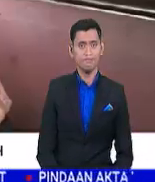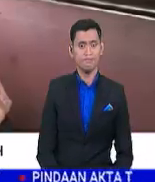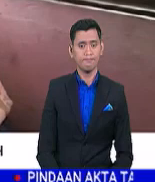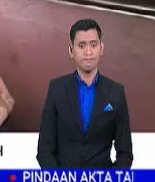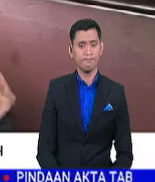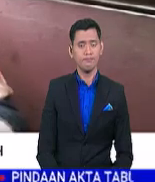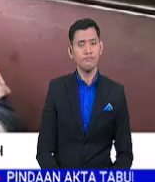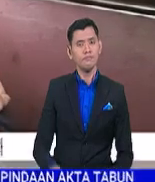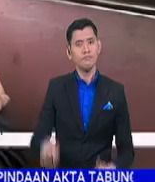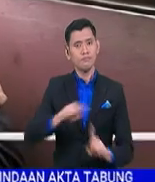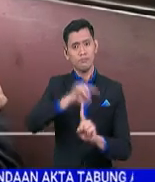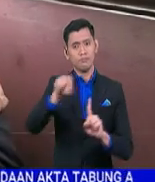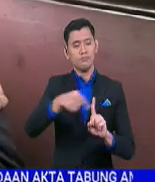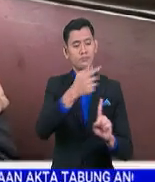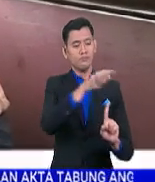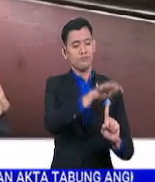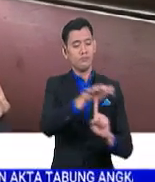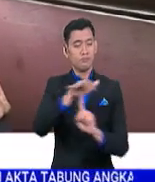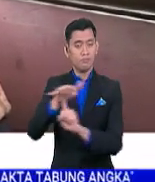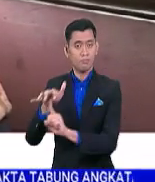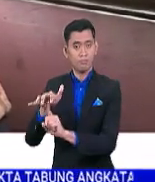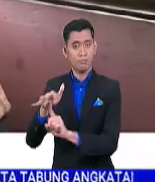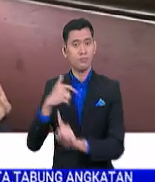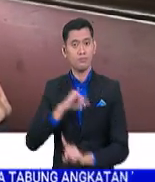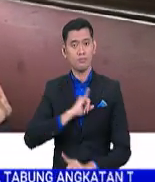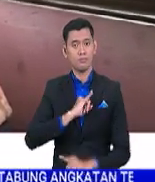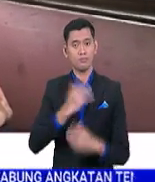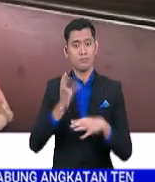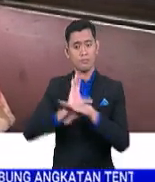Inilah di gerai kat Jawa Tengah tu.